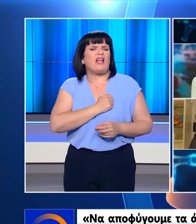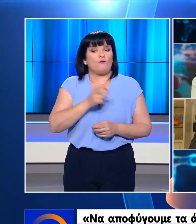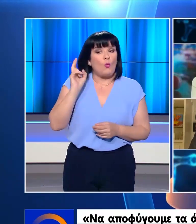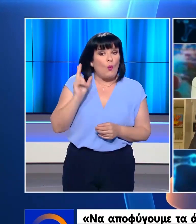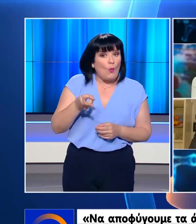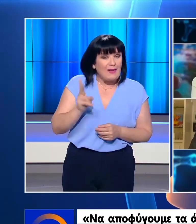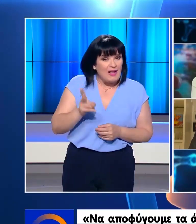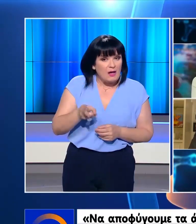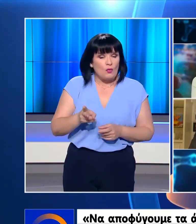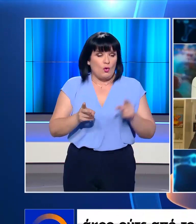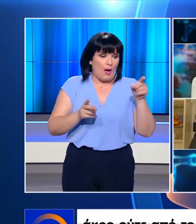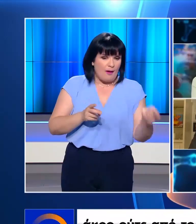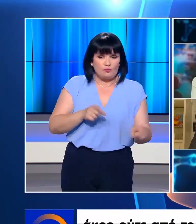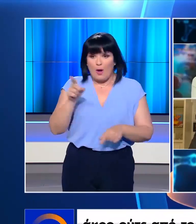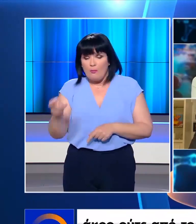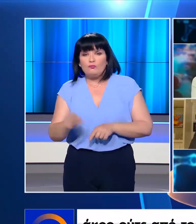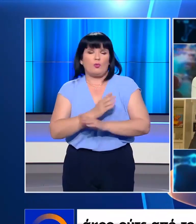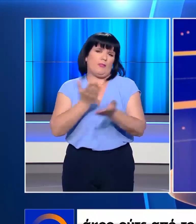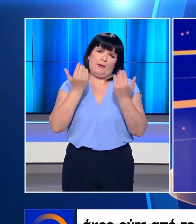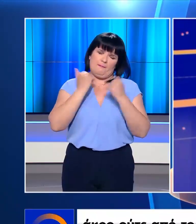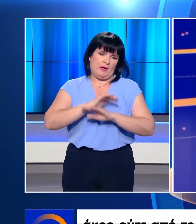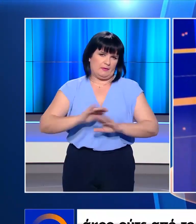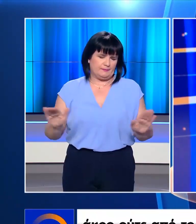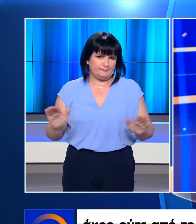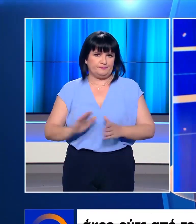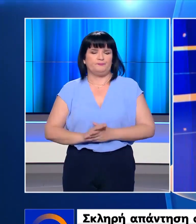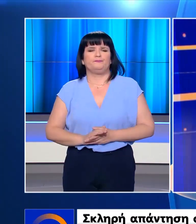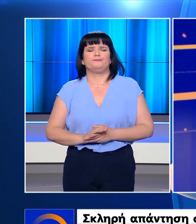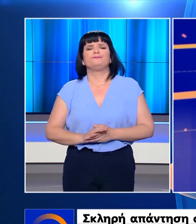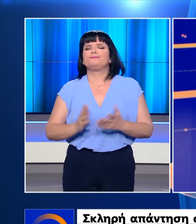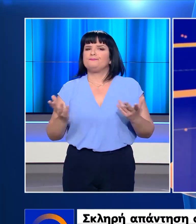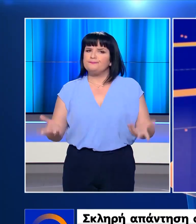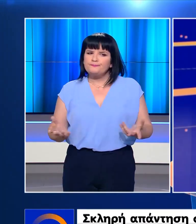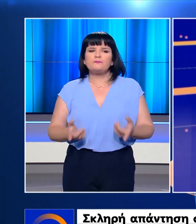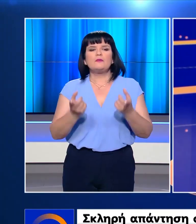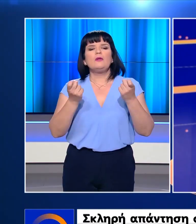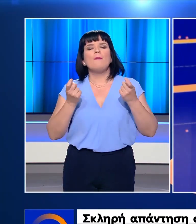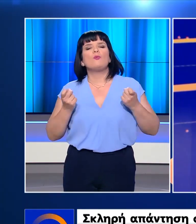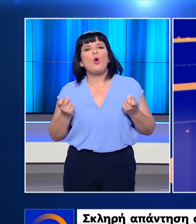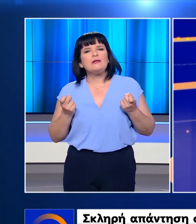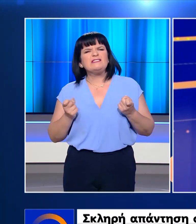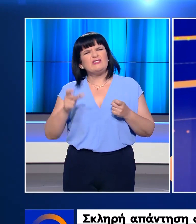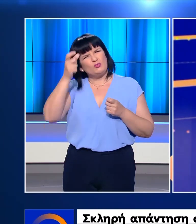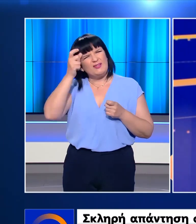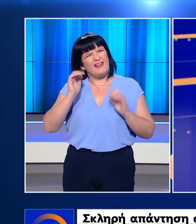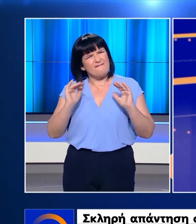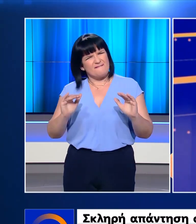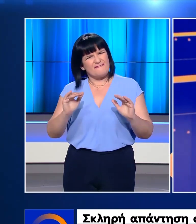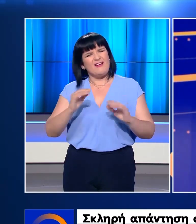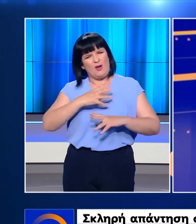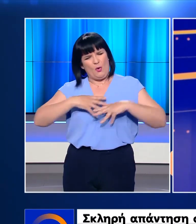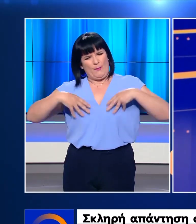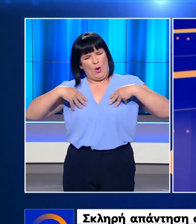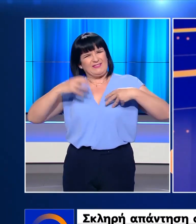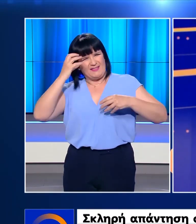κινδυνεύουμε ούτε από το ένα άκρο ούτε από το άλλο. Σκληρή απάντηση στην προκλητική ανακοίνωση του τουρκικού Υπουργείου Εξωτερικών δίνει η